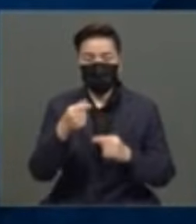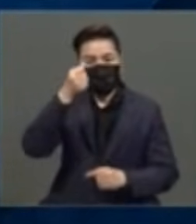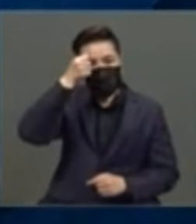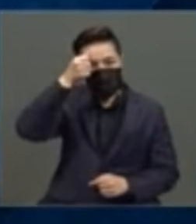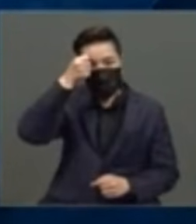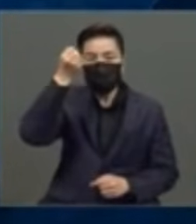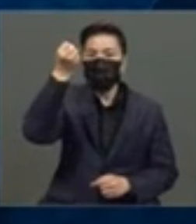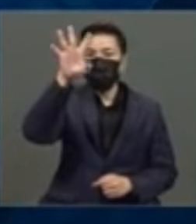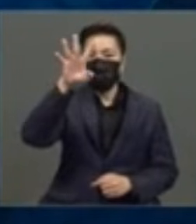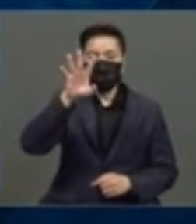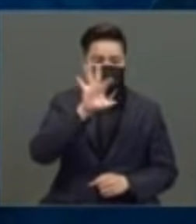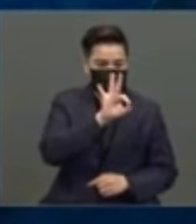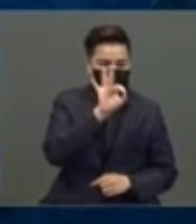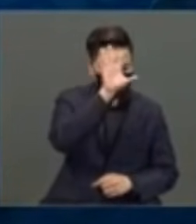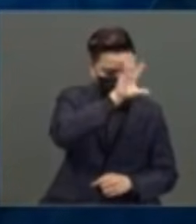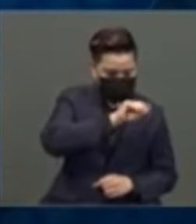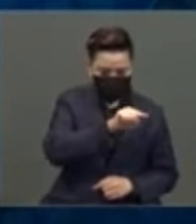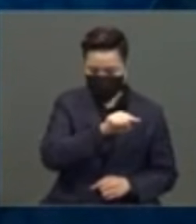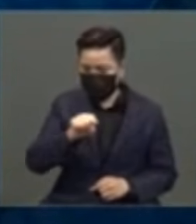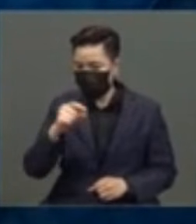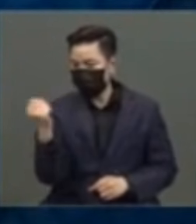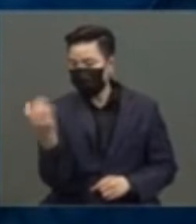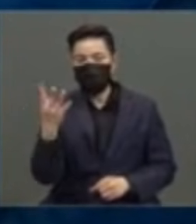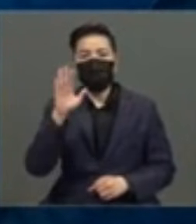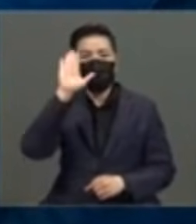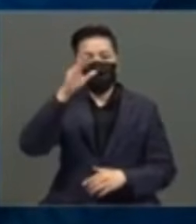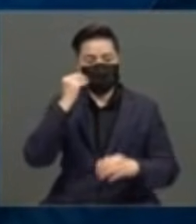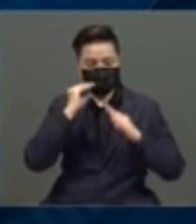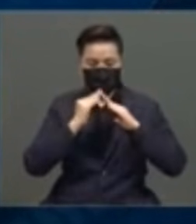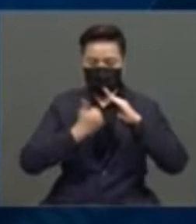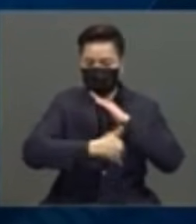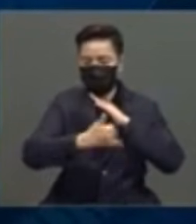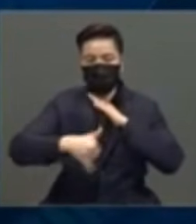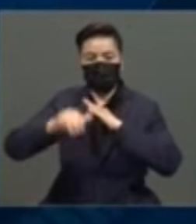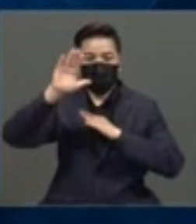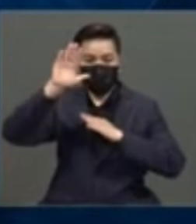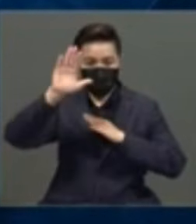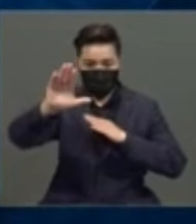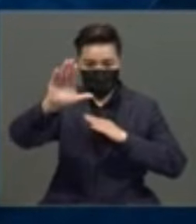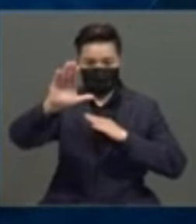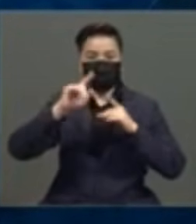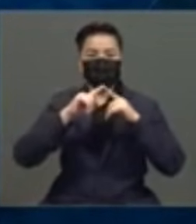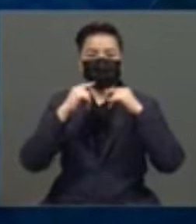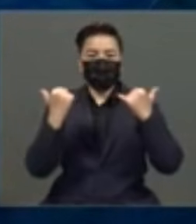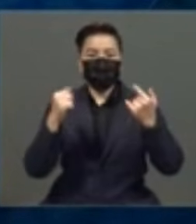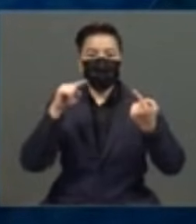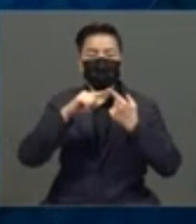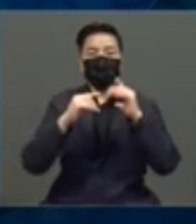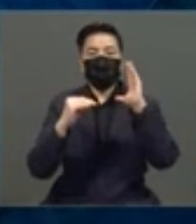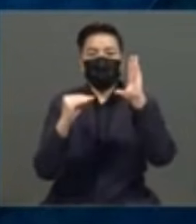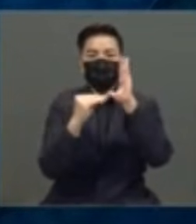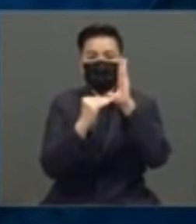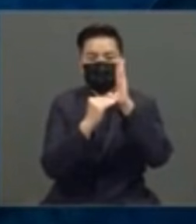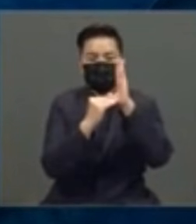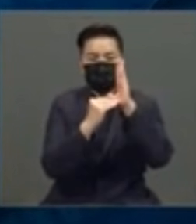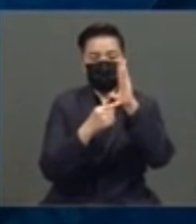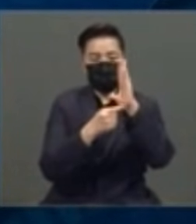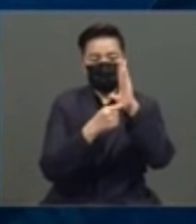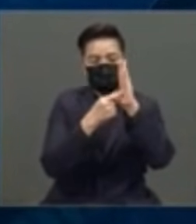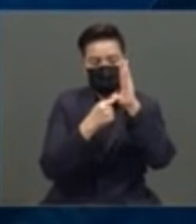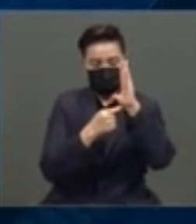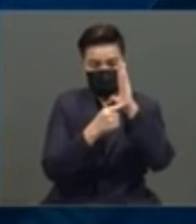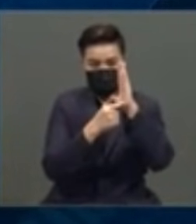า14วันนะครับเพราะฉะนั้นในพื้นที่ที่เป็นกรุงเทพปริมณฑ